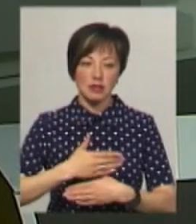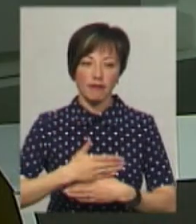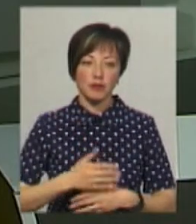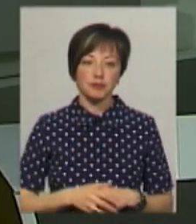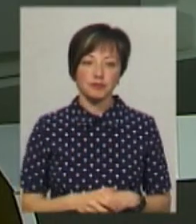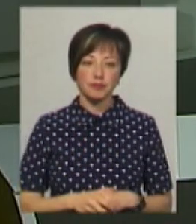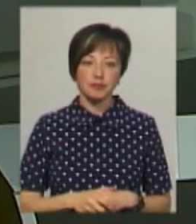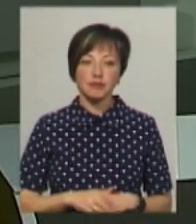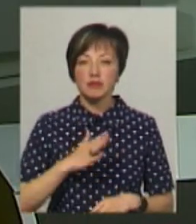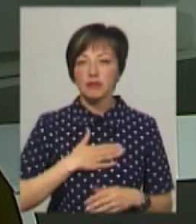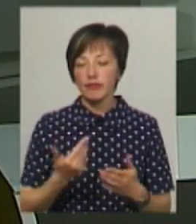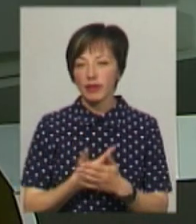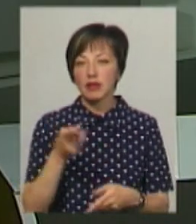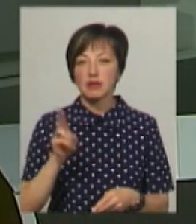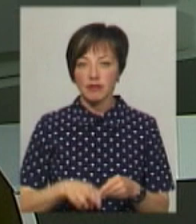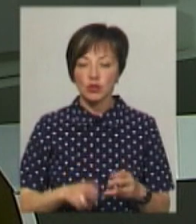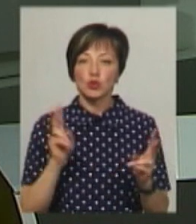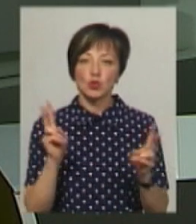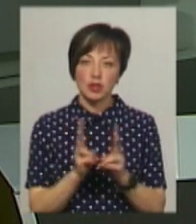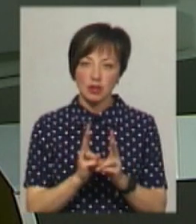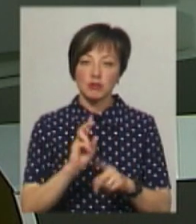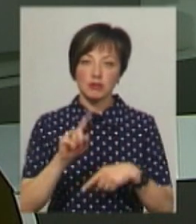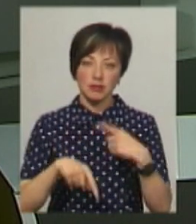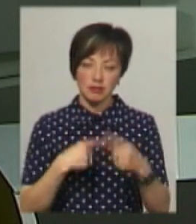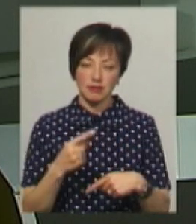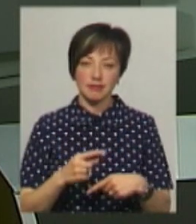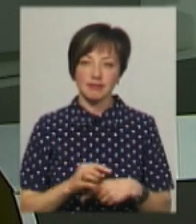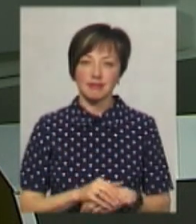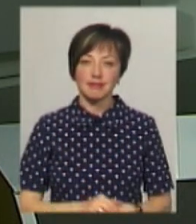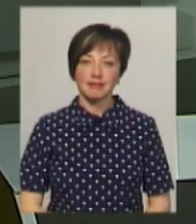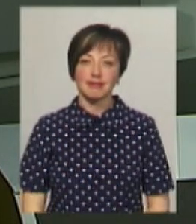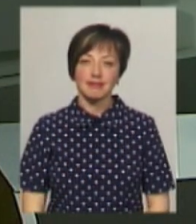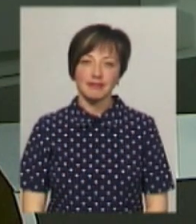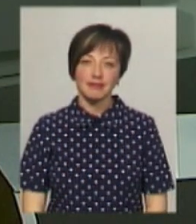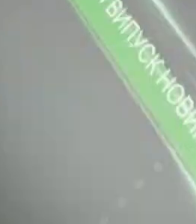Наш випуск завершений. Зустрінемося о 20:30.